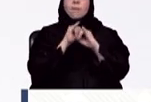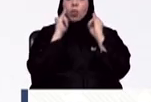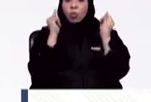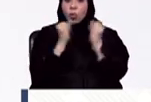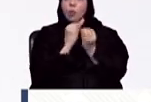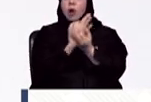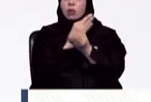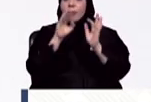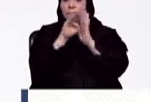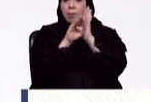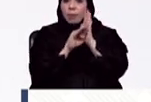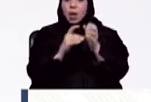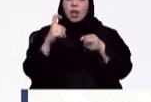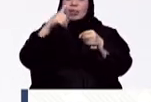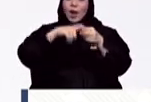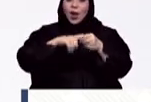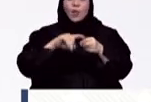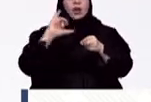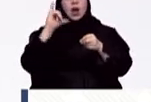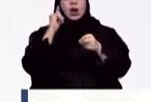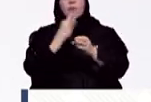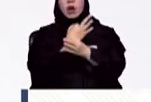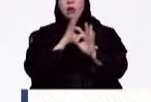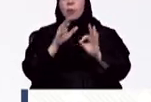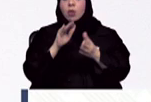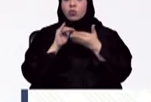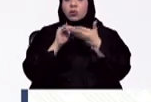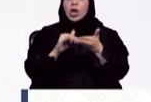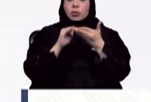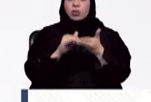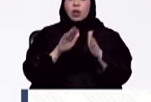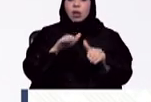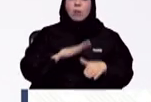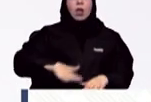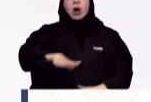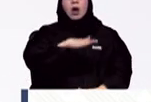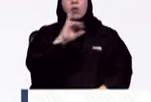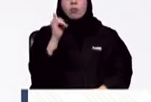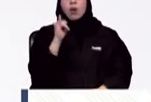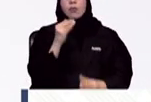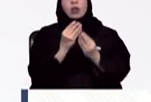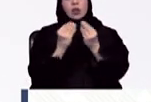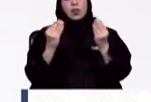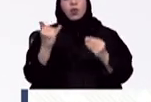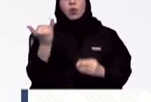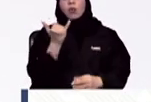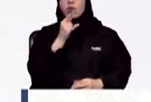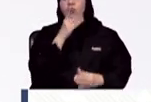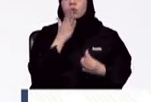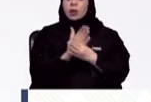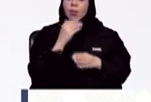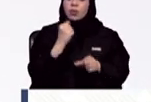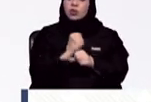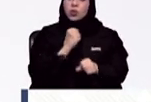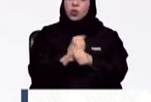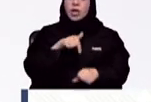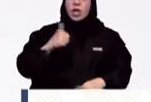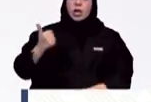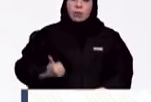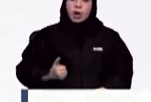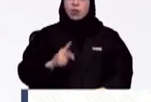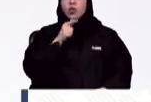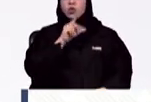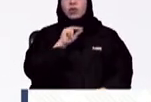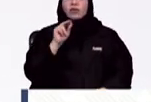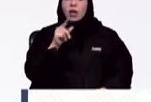متكاملة. نعم. لتعاون عربي لتقديم هذه الخدمات, وهذا جدا جدا مهم. مثل ما تفضلت, هي الجهود موجودة, وهي ممكن تكون